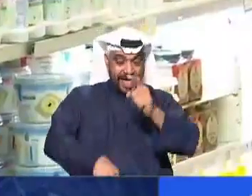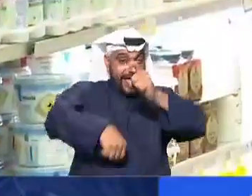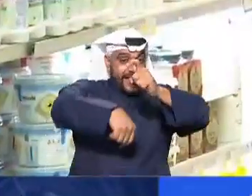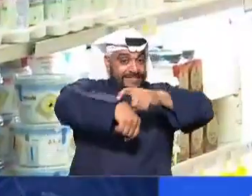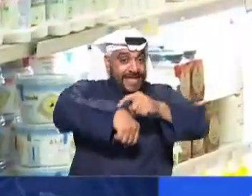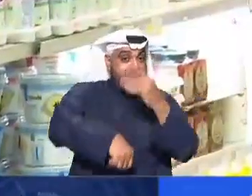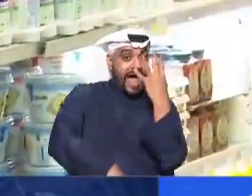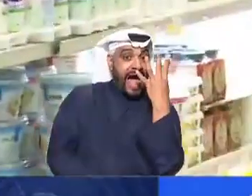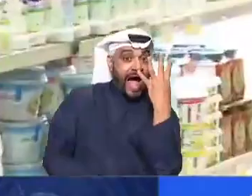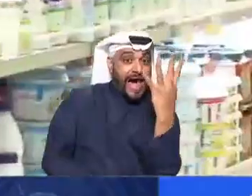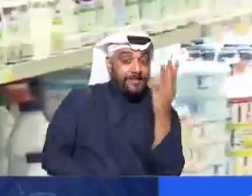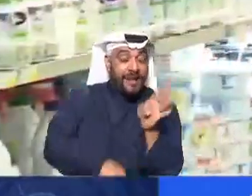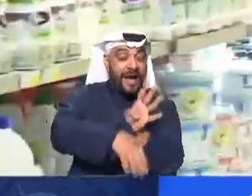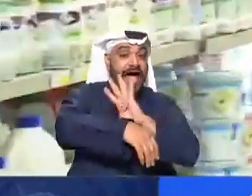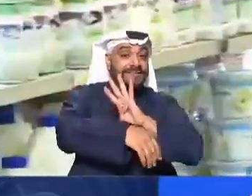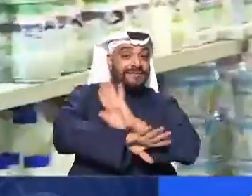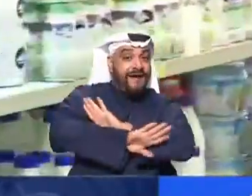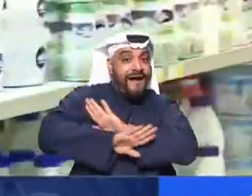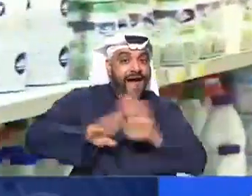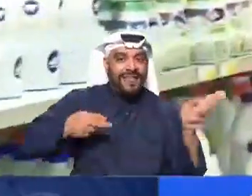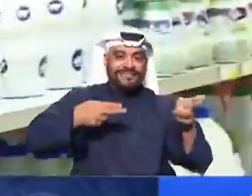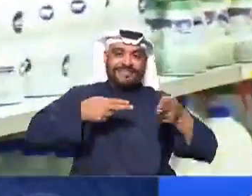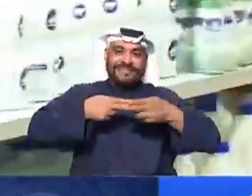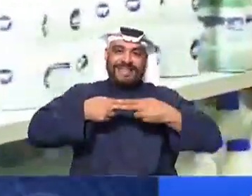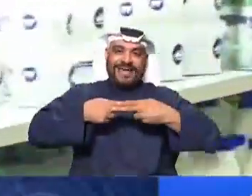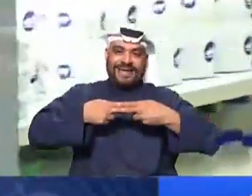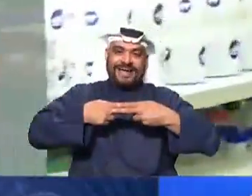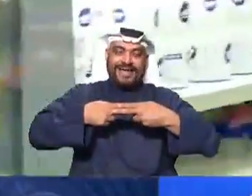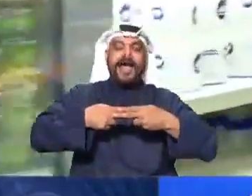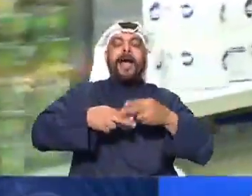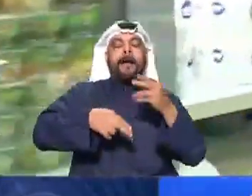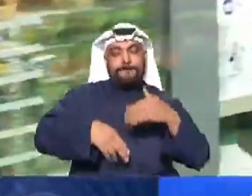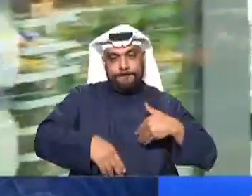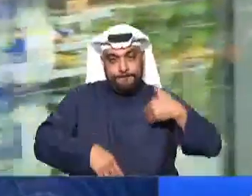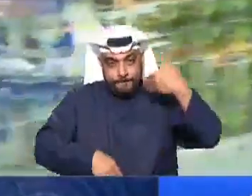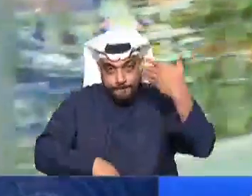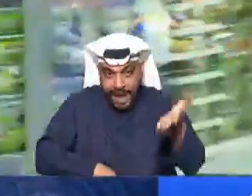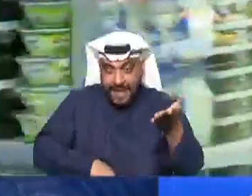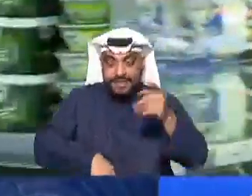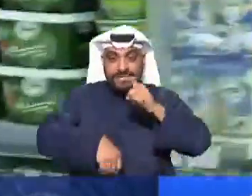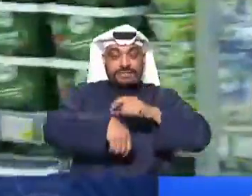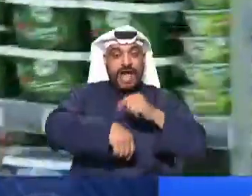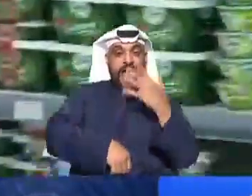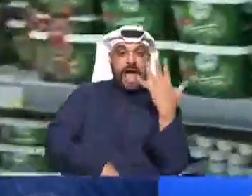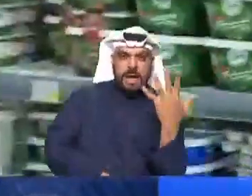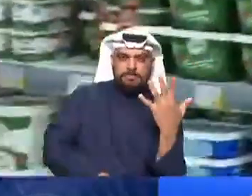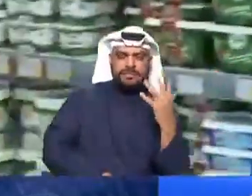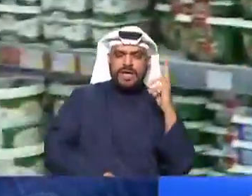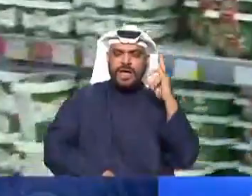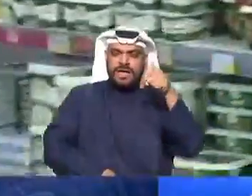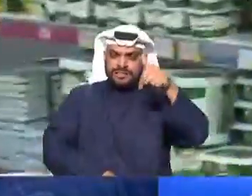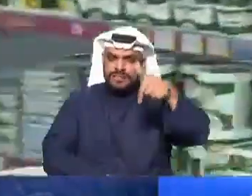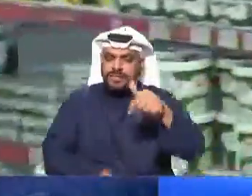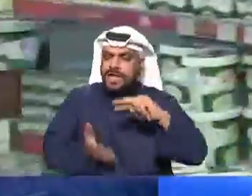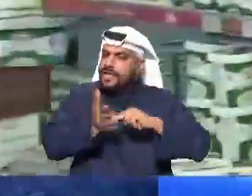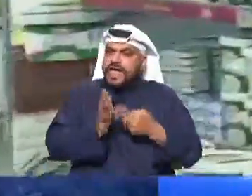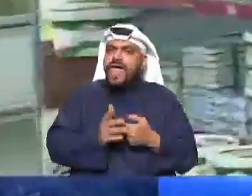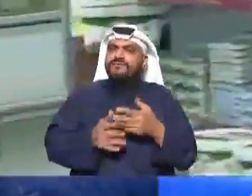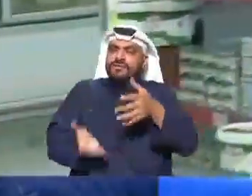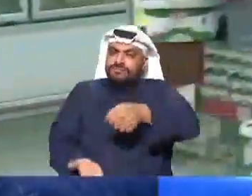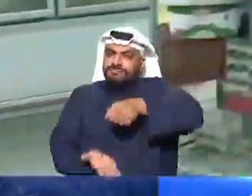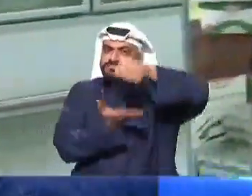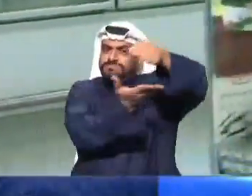الأسواق المركزية والأفرع التابعة لها، ماذا بعد الساعة 4؟ هل يوجد توصيل طلبات للمستهلكين داخل